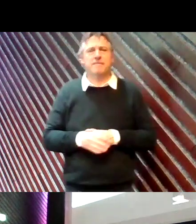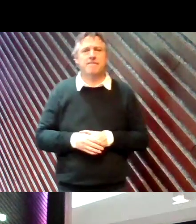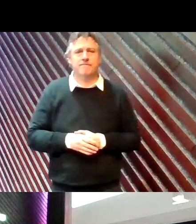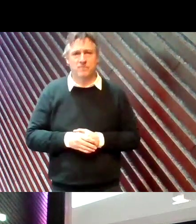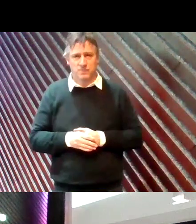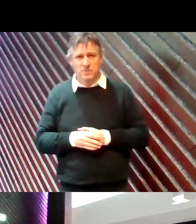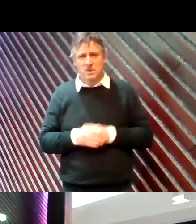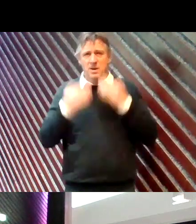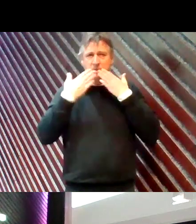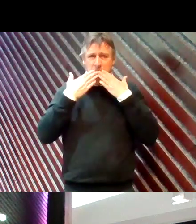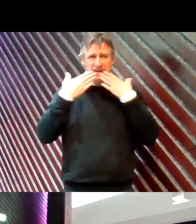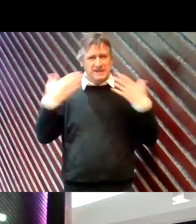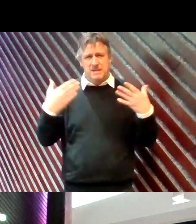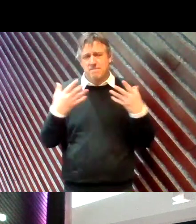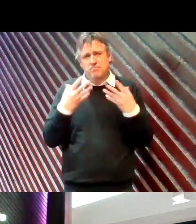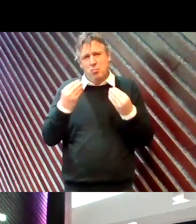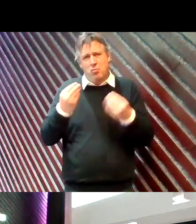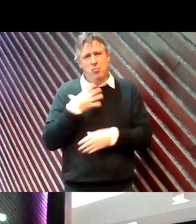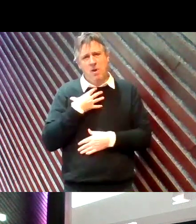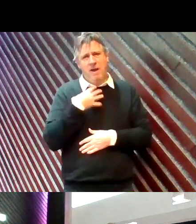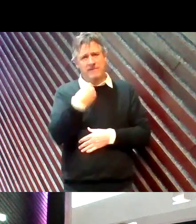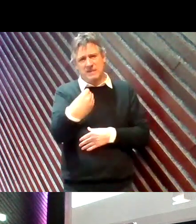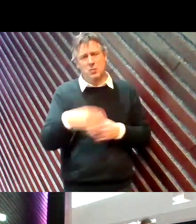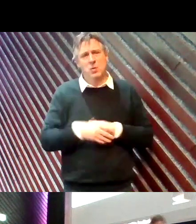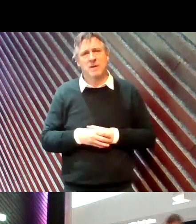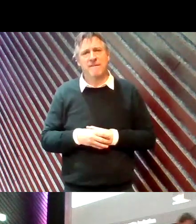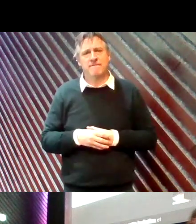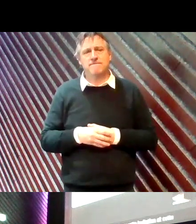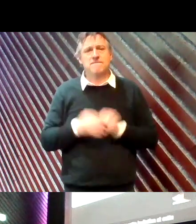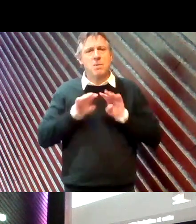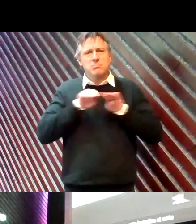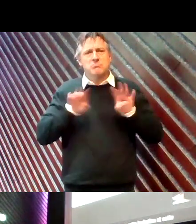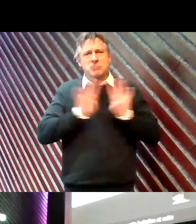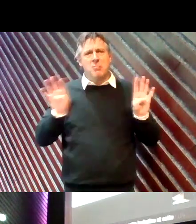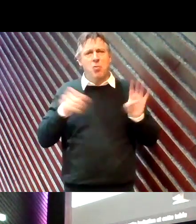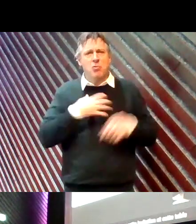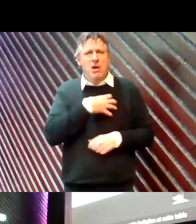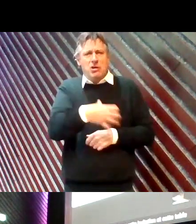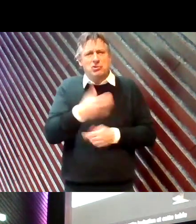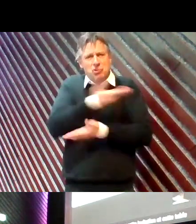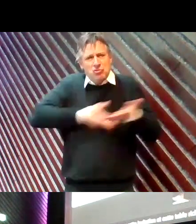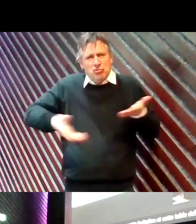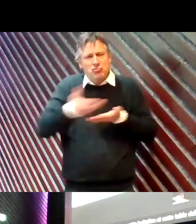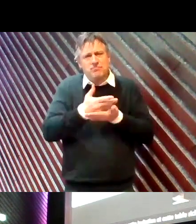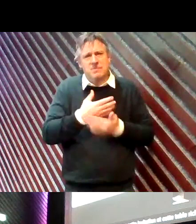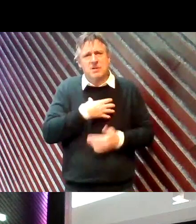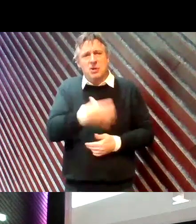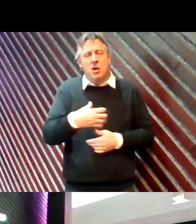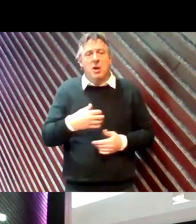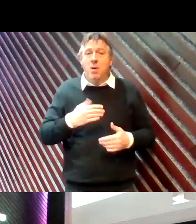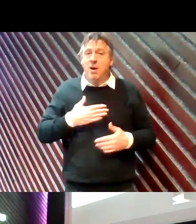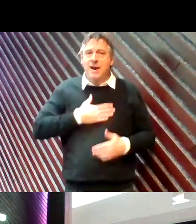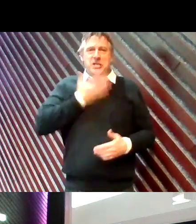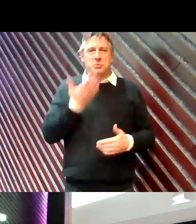cette invitation et cette table riche. Je me réjouis, je dirais, ouf,